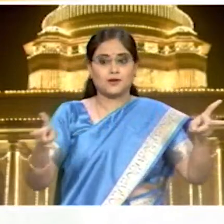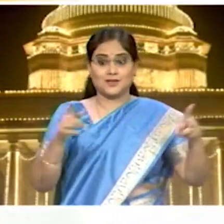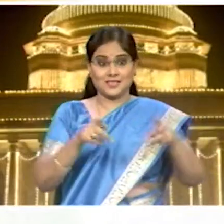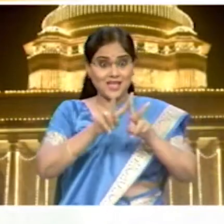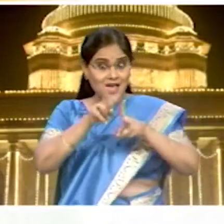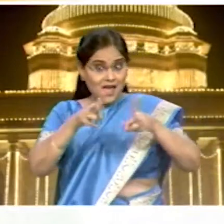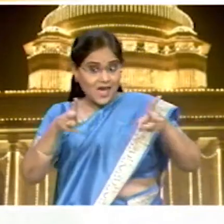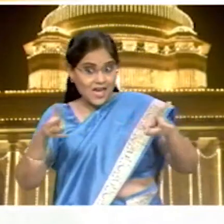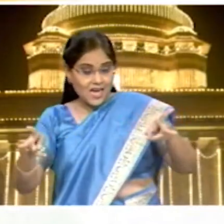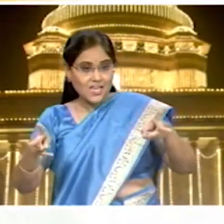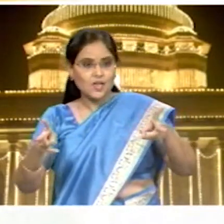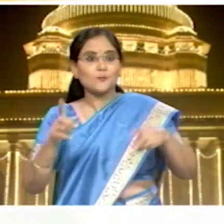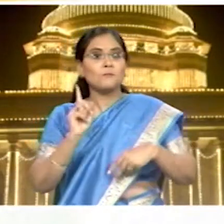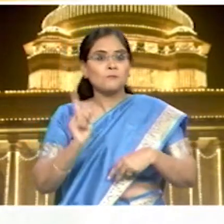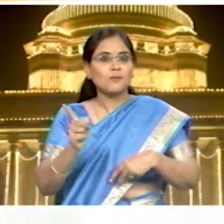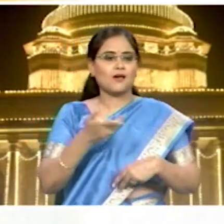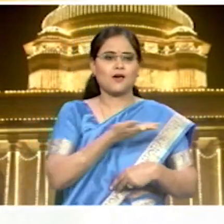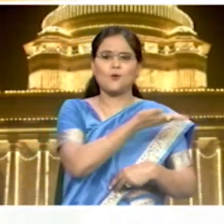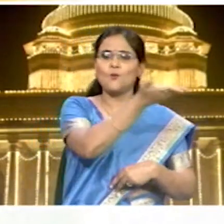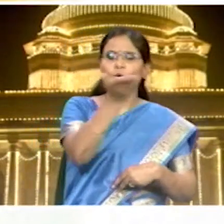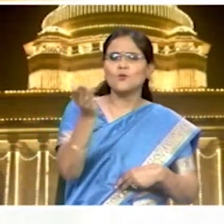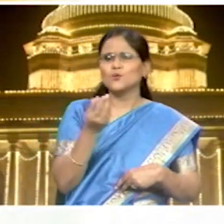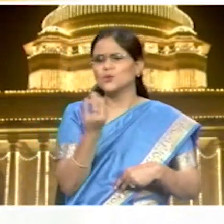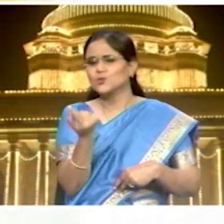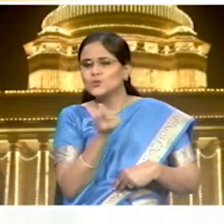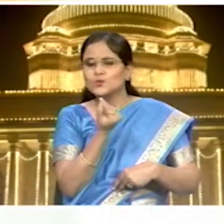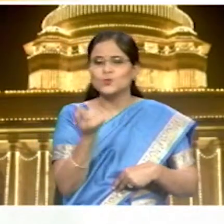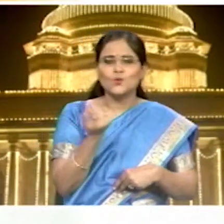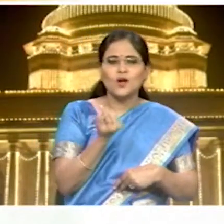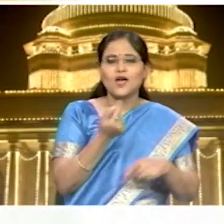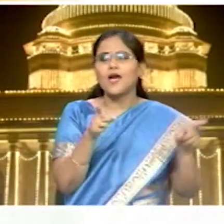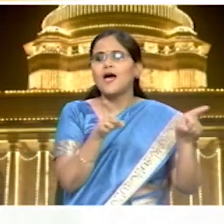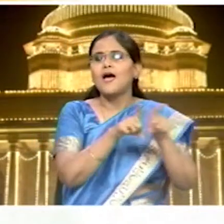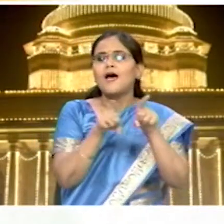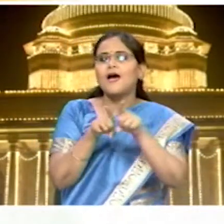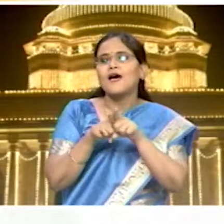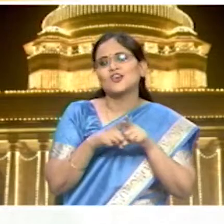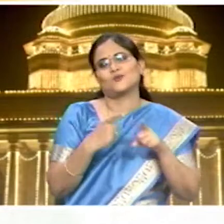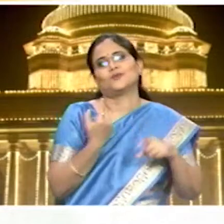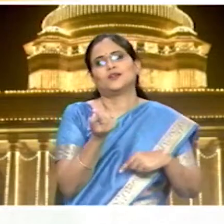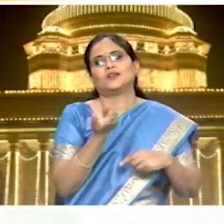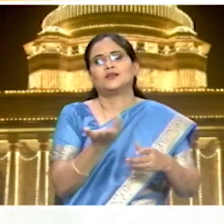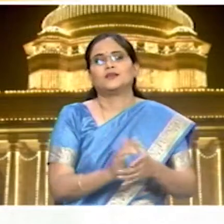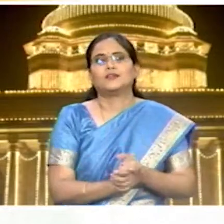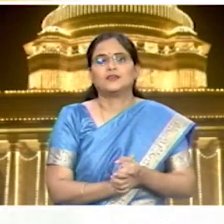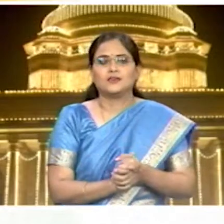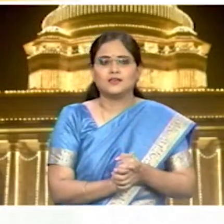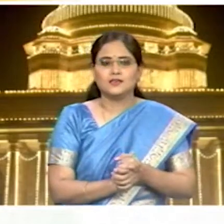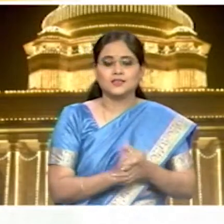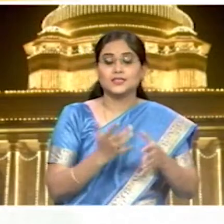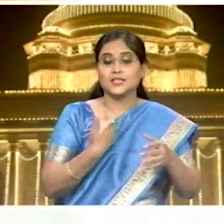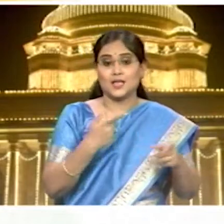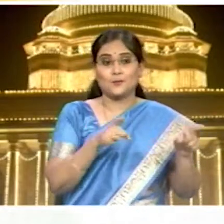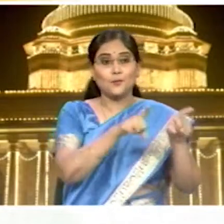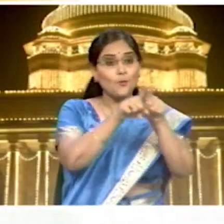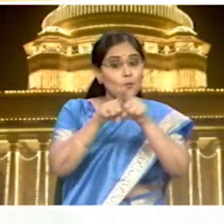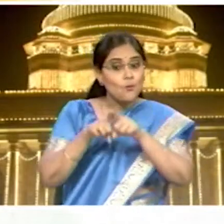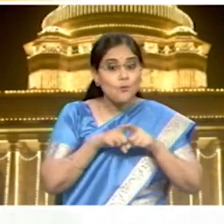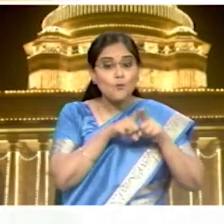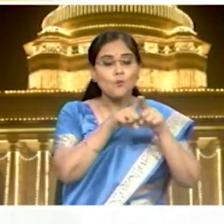हम सभी में कुछ ना कुछ ऐसा है जो एक समान है। यही समानता हम